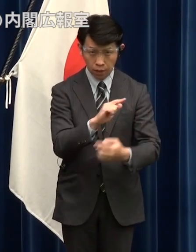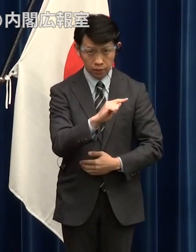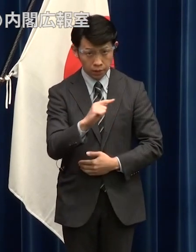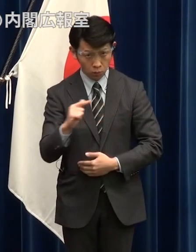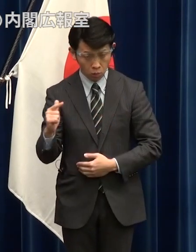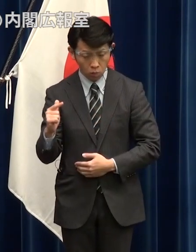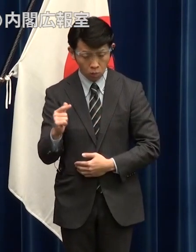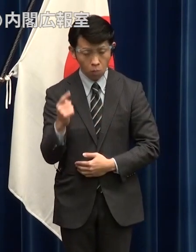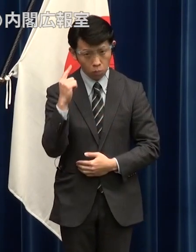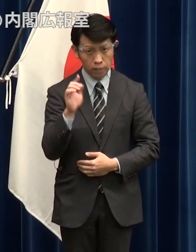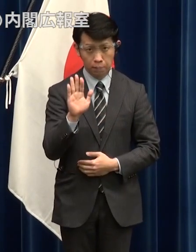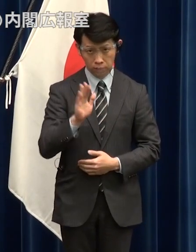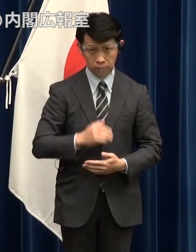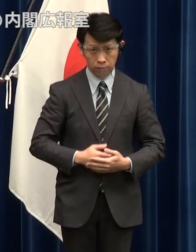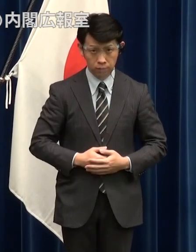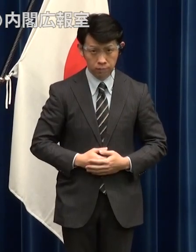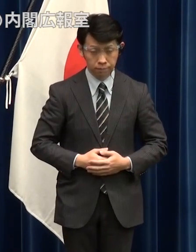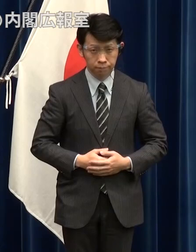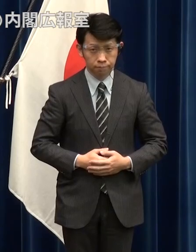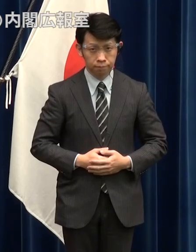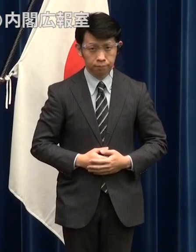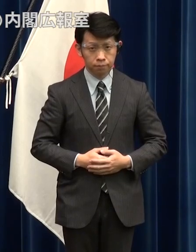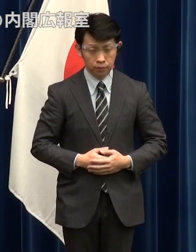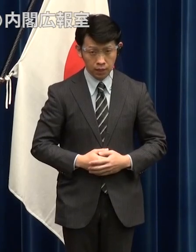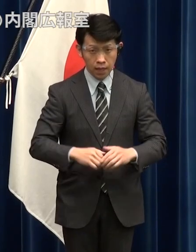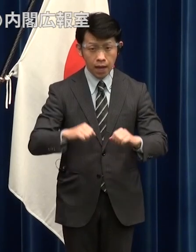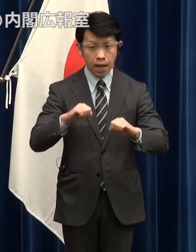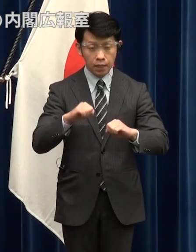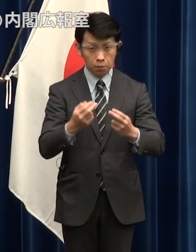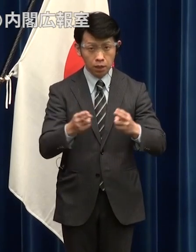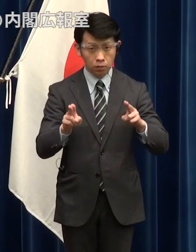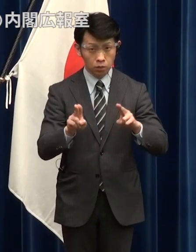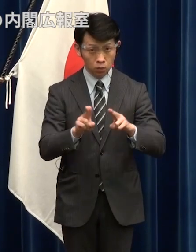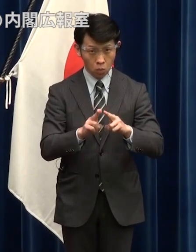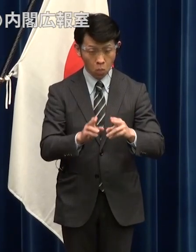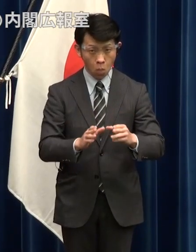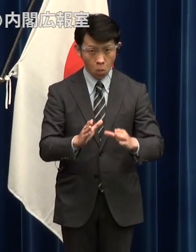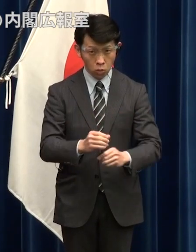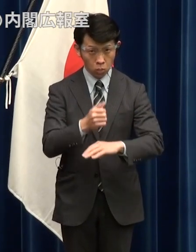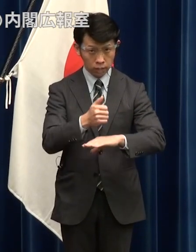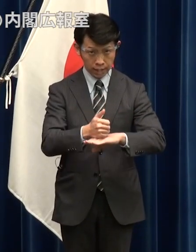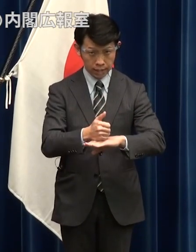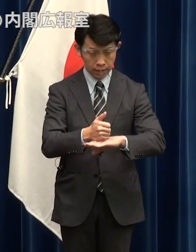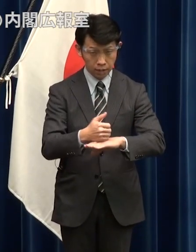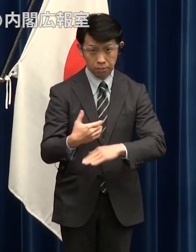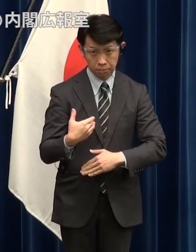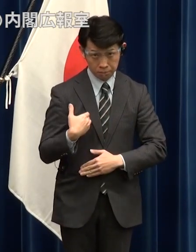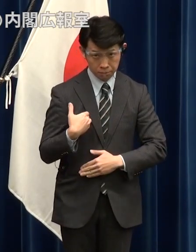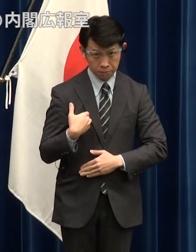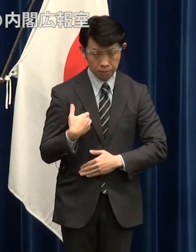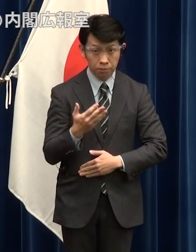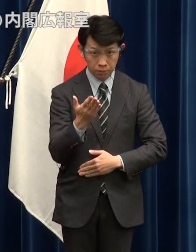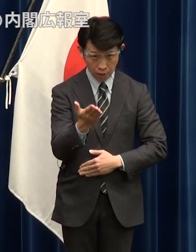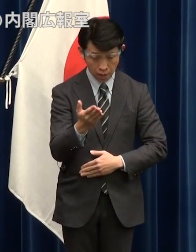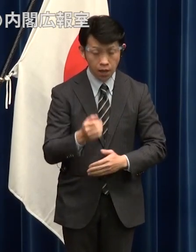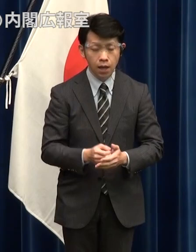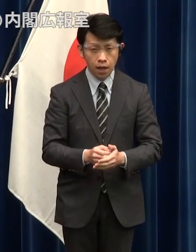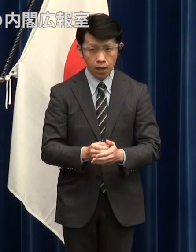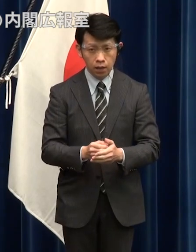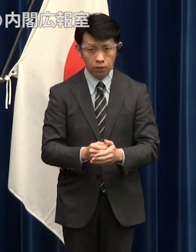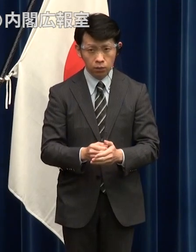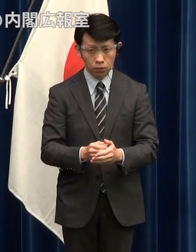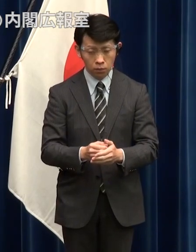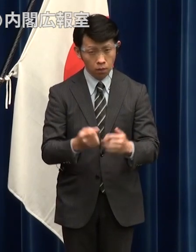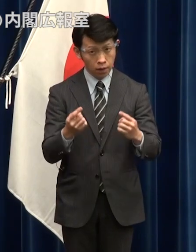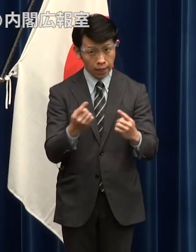思っているんですが、この自民党総裁としてですね、その改正議案の作成など、来年の通常